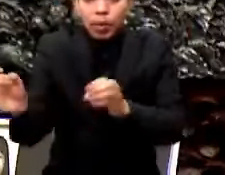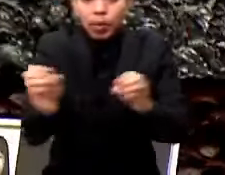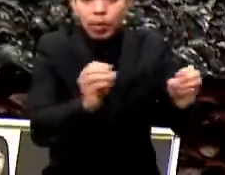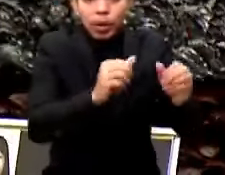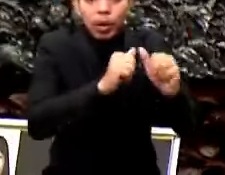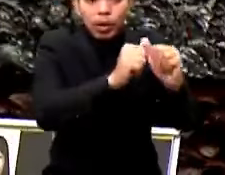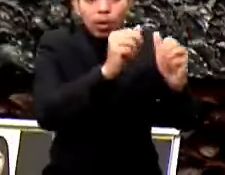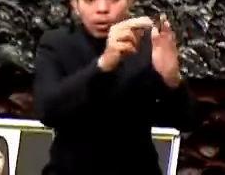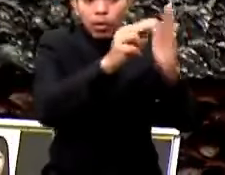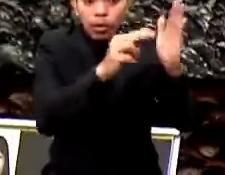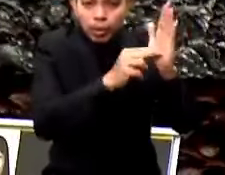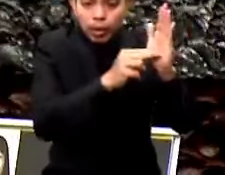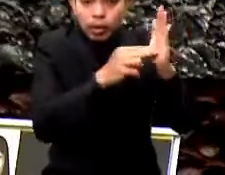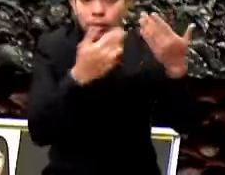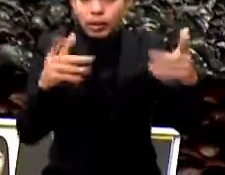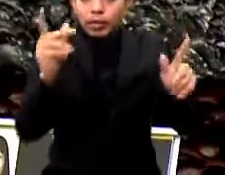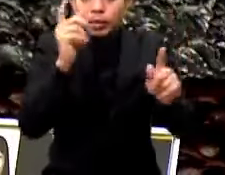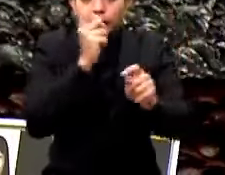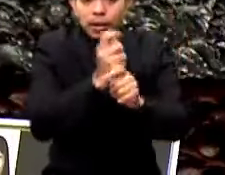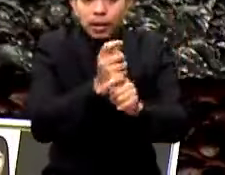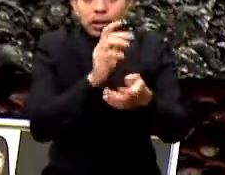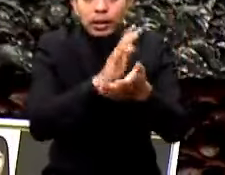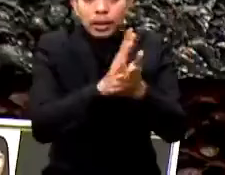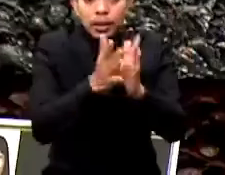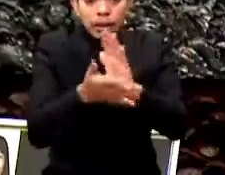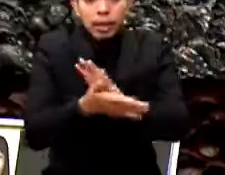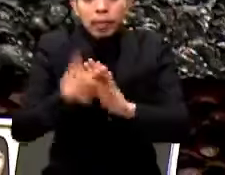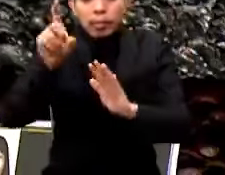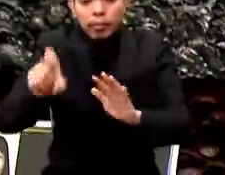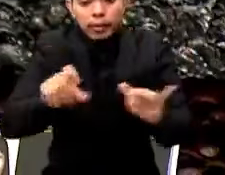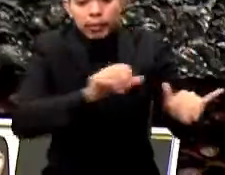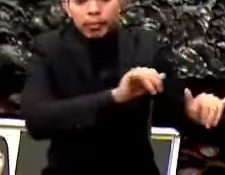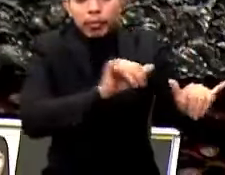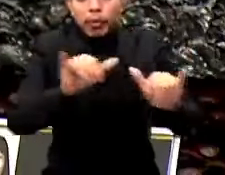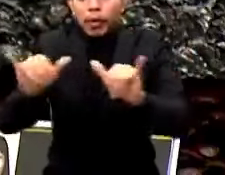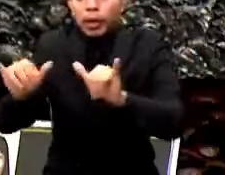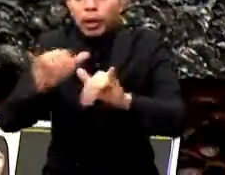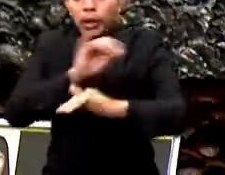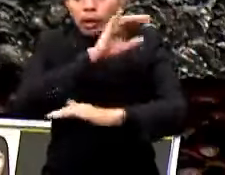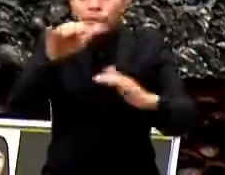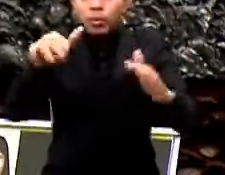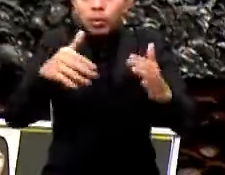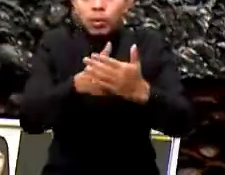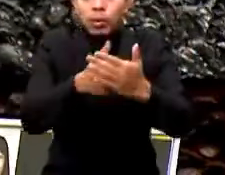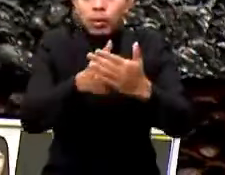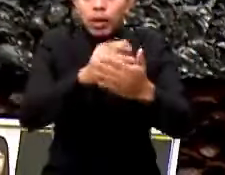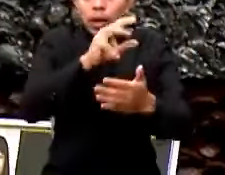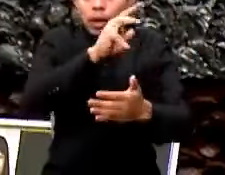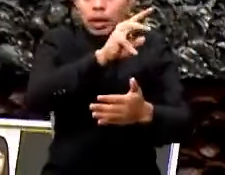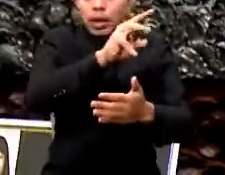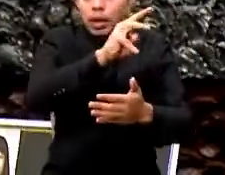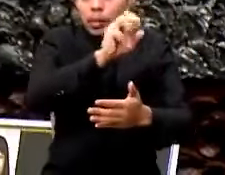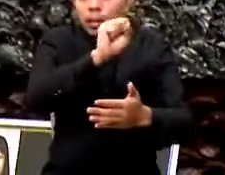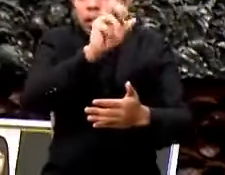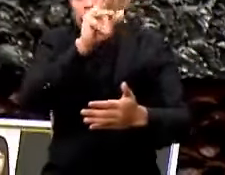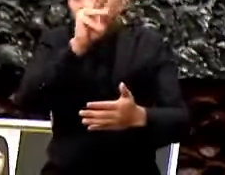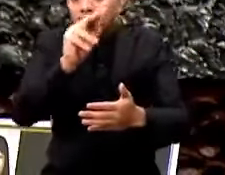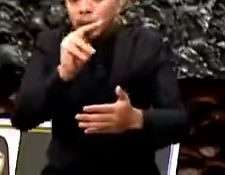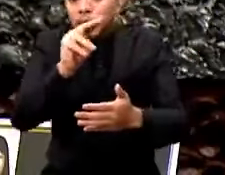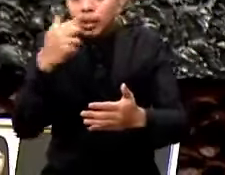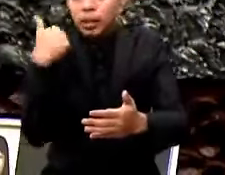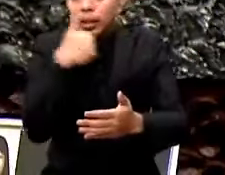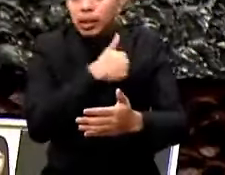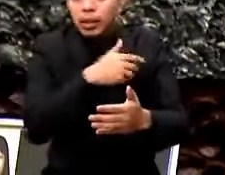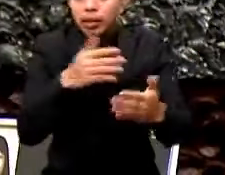sop yang ini perlu diselaraskan dengan pesuhjaya sukan dan kita juga turut lancarkan